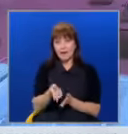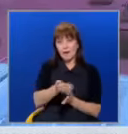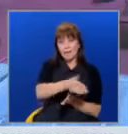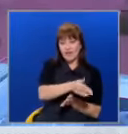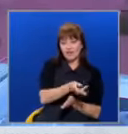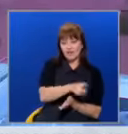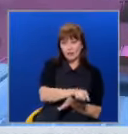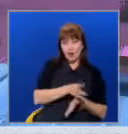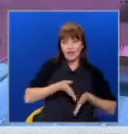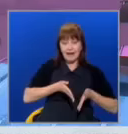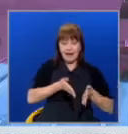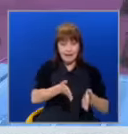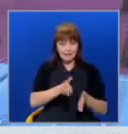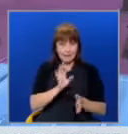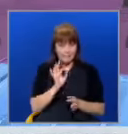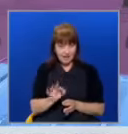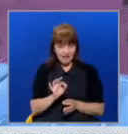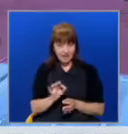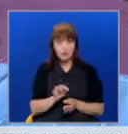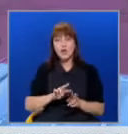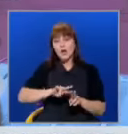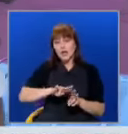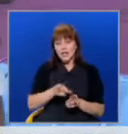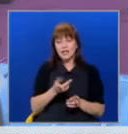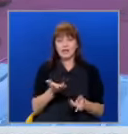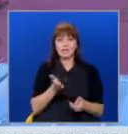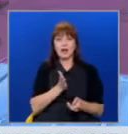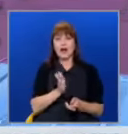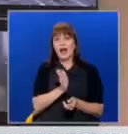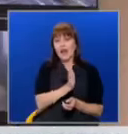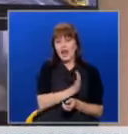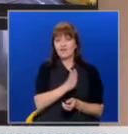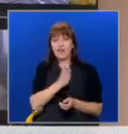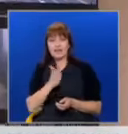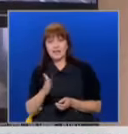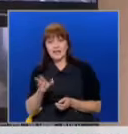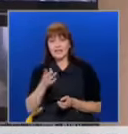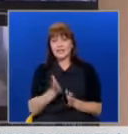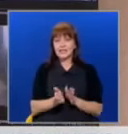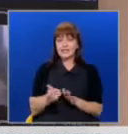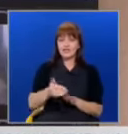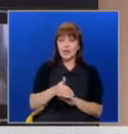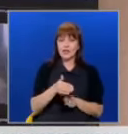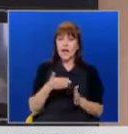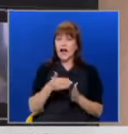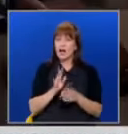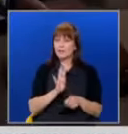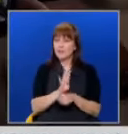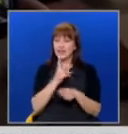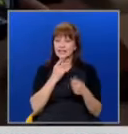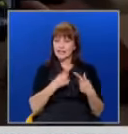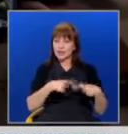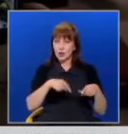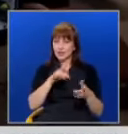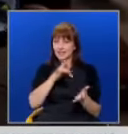се прави неправилна маневра по отношение на лев, десен, завой на червен сигнал. Към 14-те зони за наблюдение в центъра на София